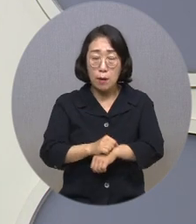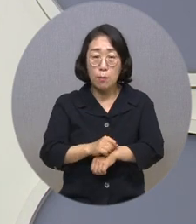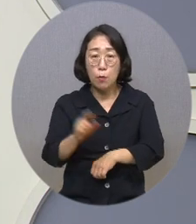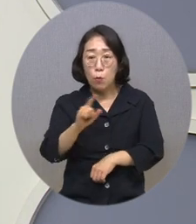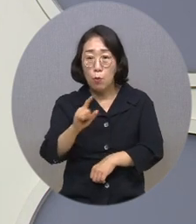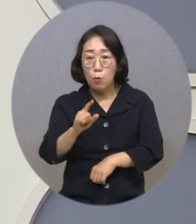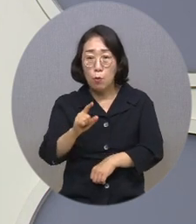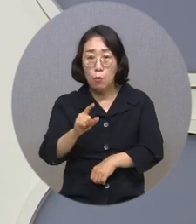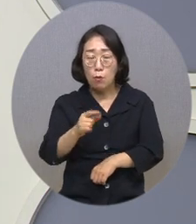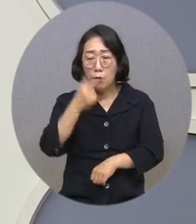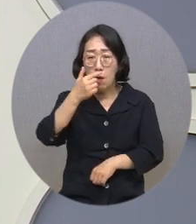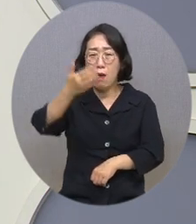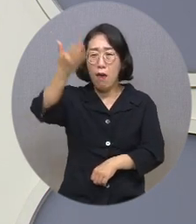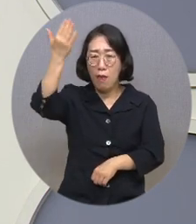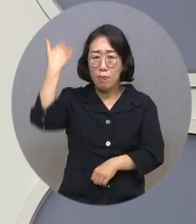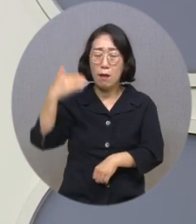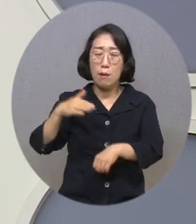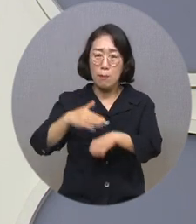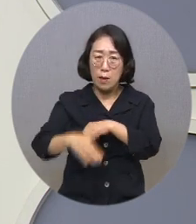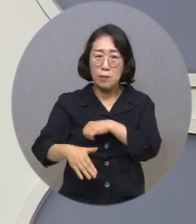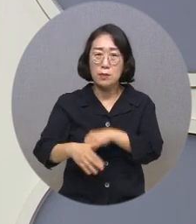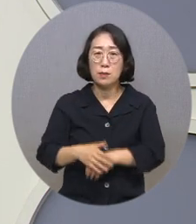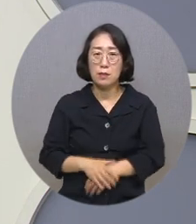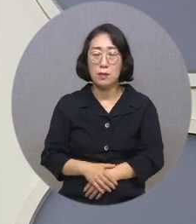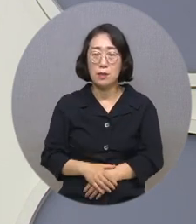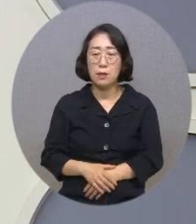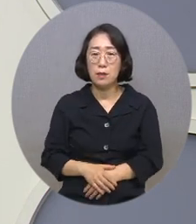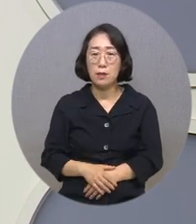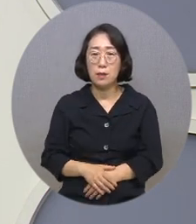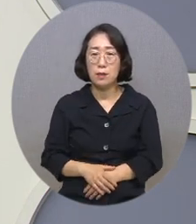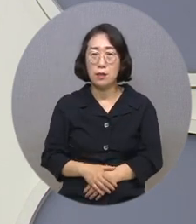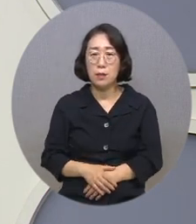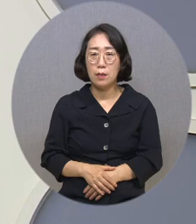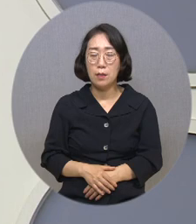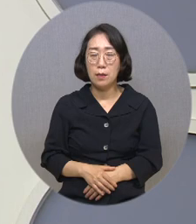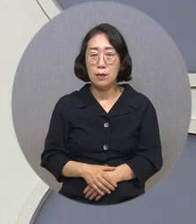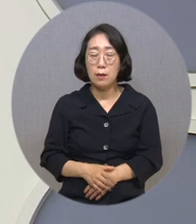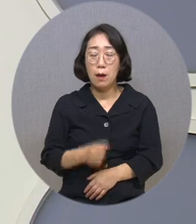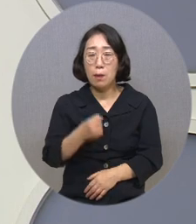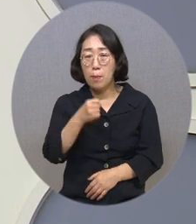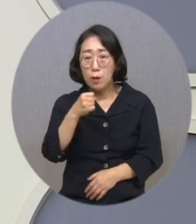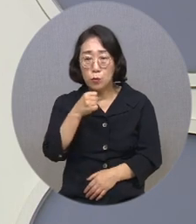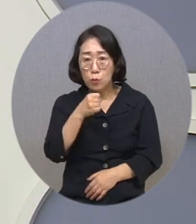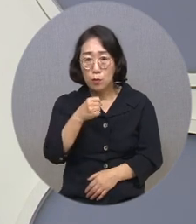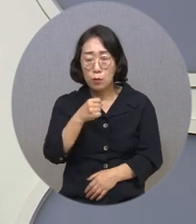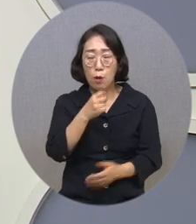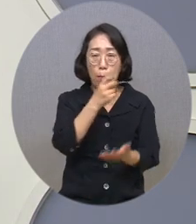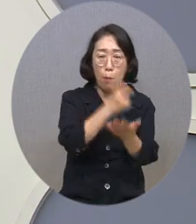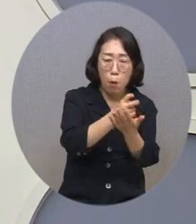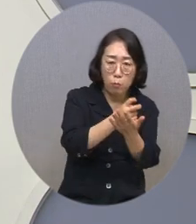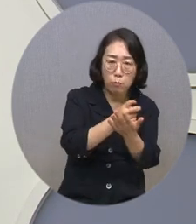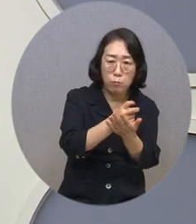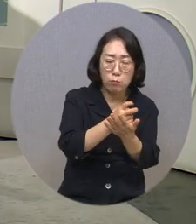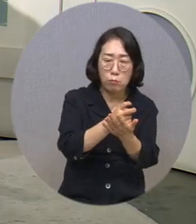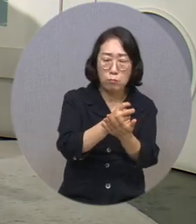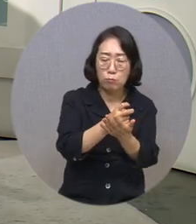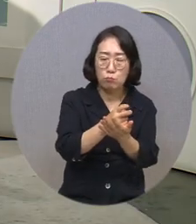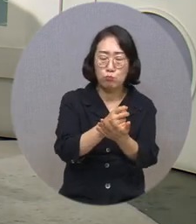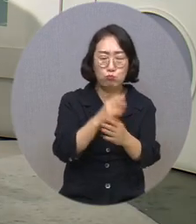것도 하고 하려면 방송도 아무 데서나 해야 되는데 그쵸. 이게 뭔 법에 걸려서 통신법에